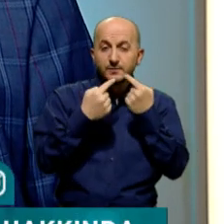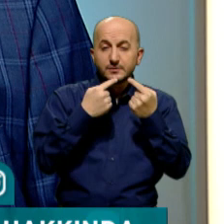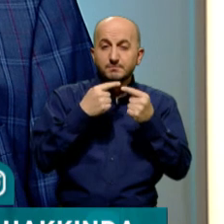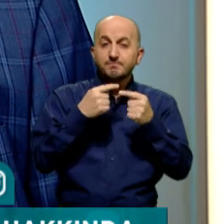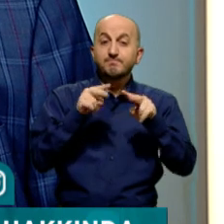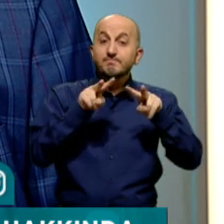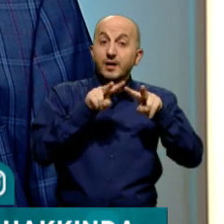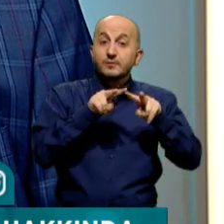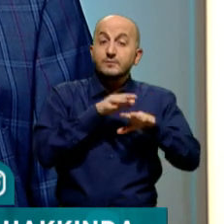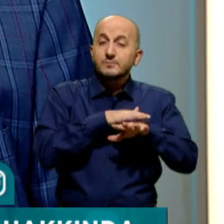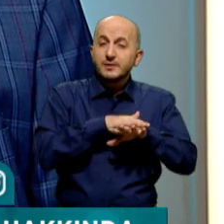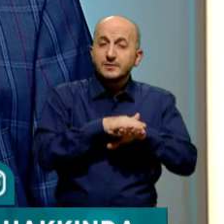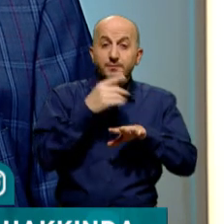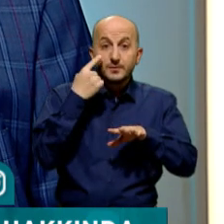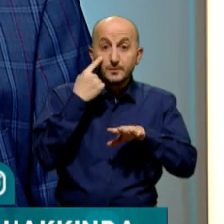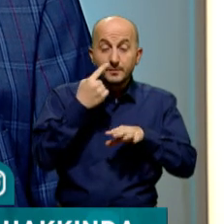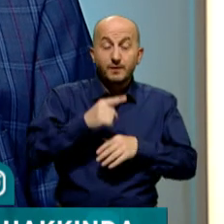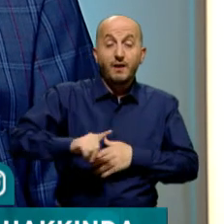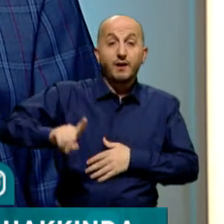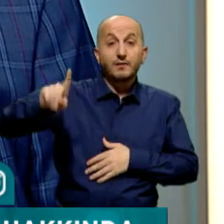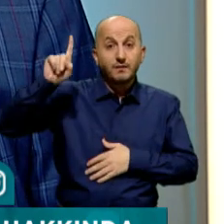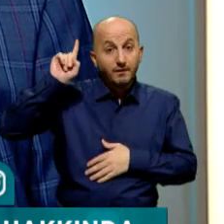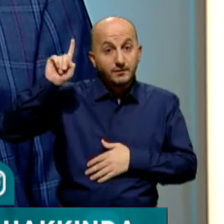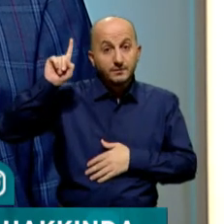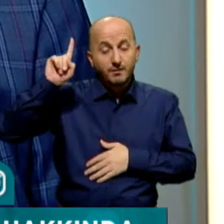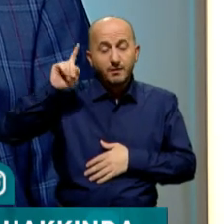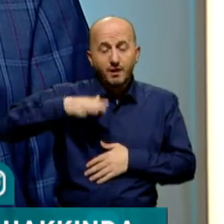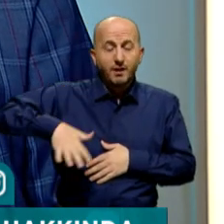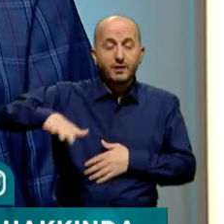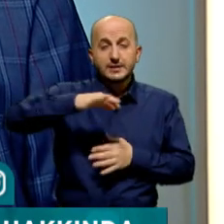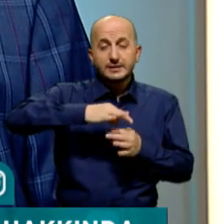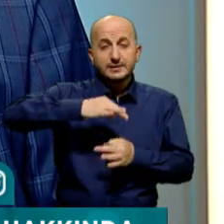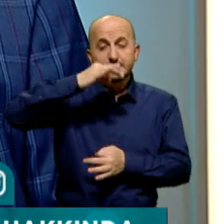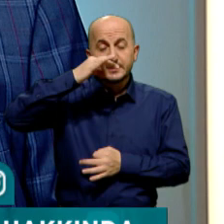Maturidilere göre Cenab-ı Hak Celle ve Ala Hazretleri her insanın